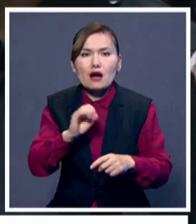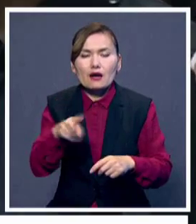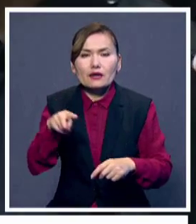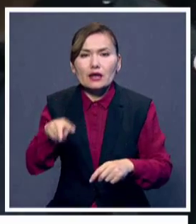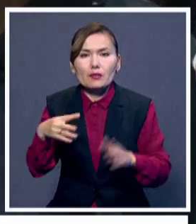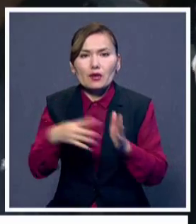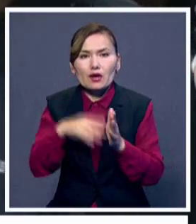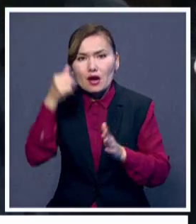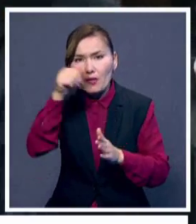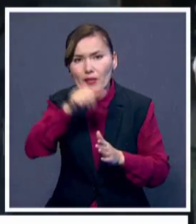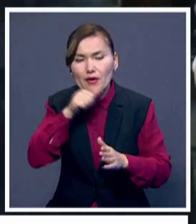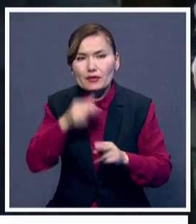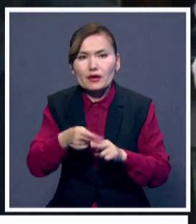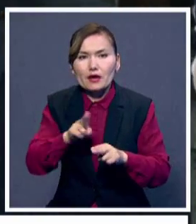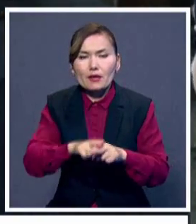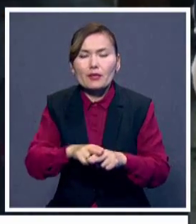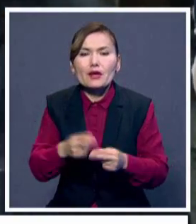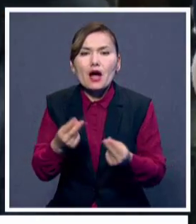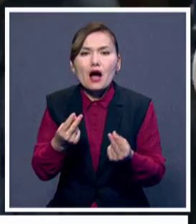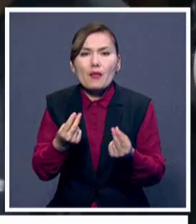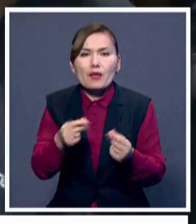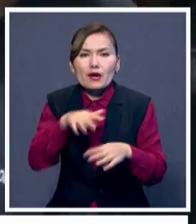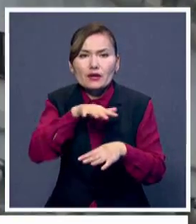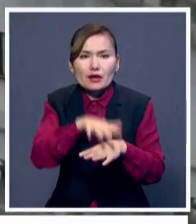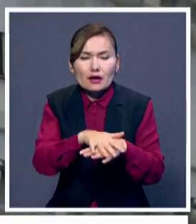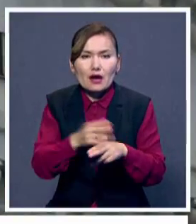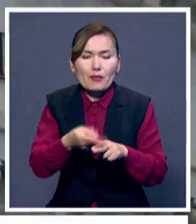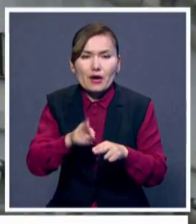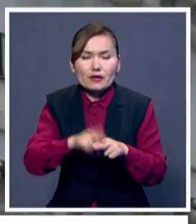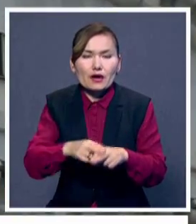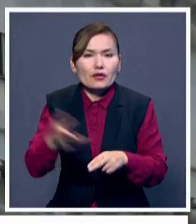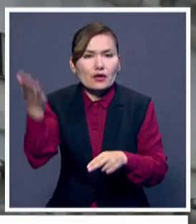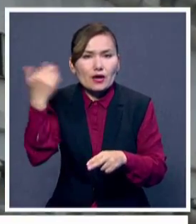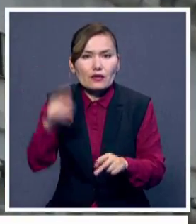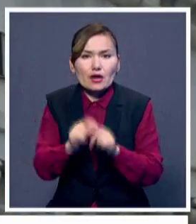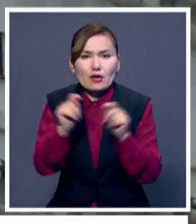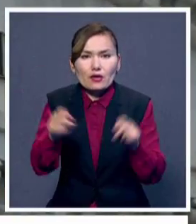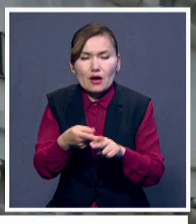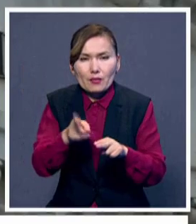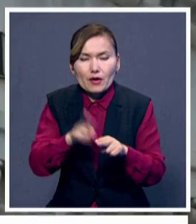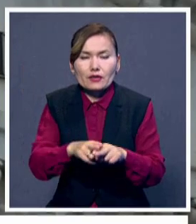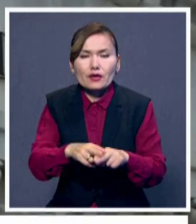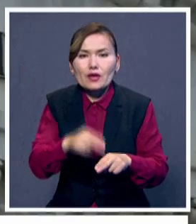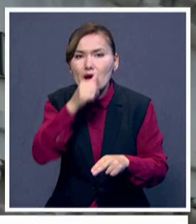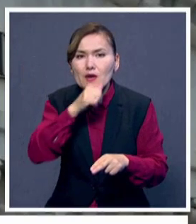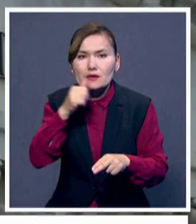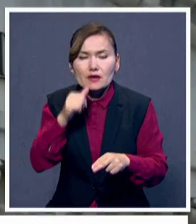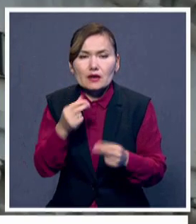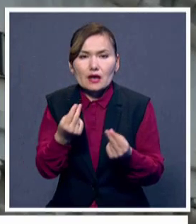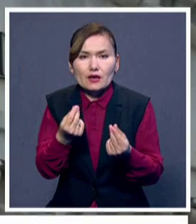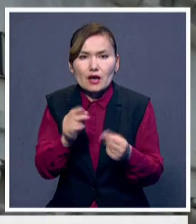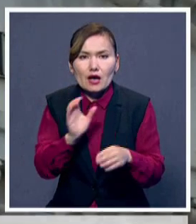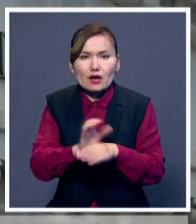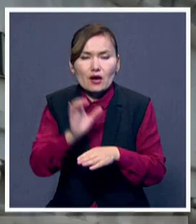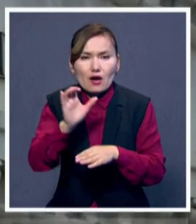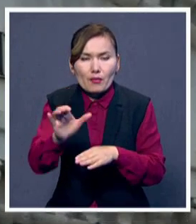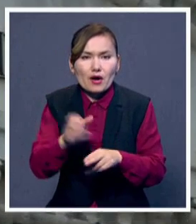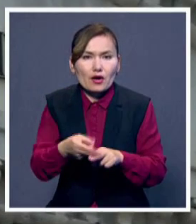Разак 2009 жылы OneMDB қорының негізін қалаған. Қазір заңсыз ақша аударумен күресу